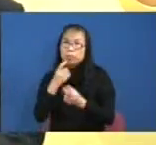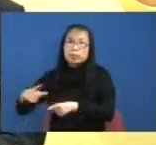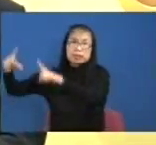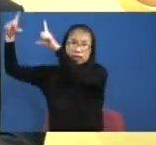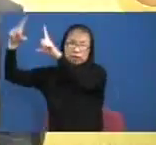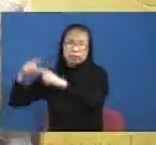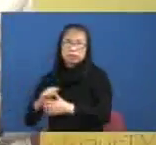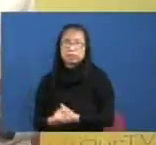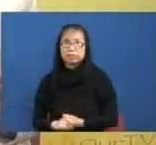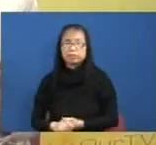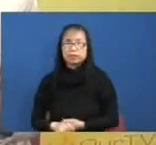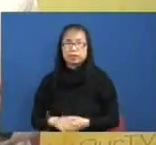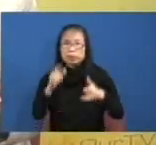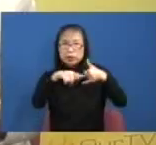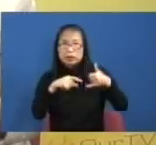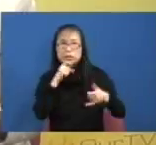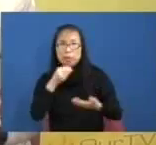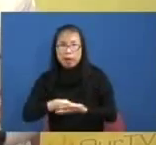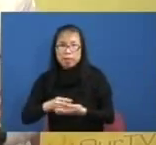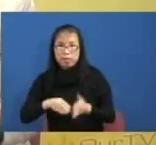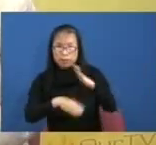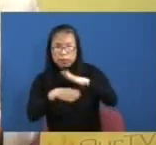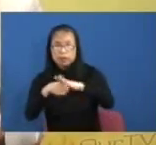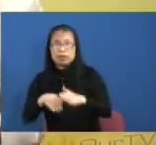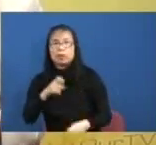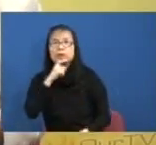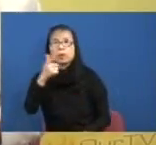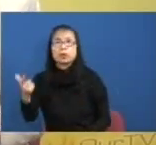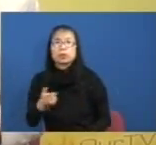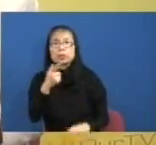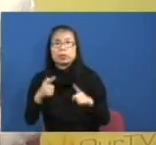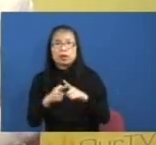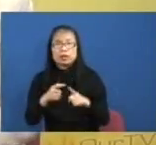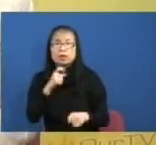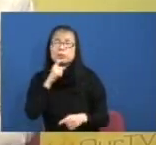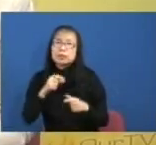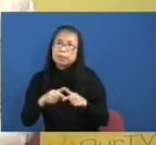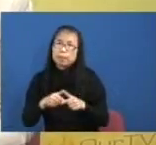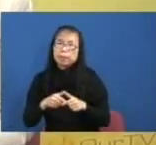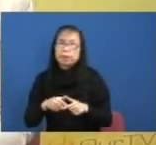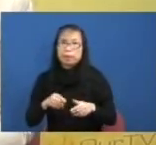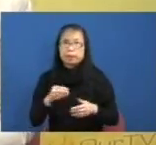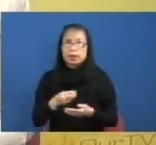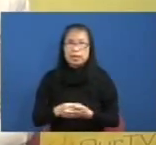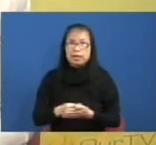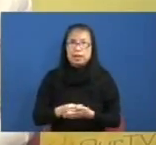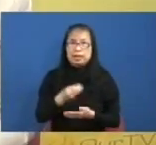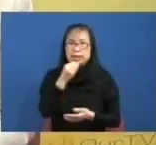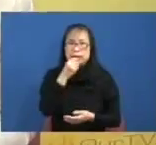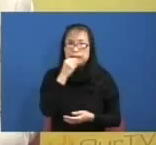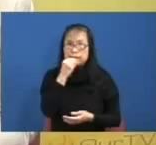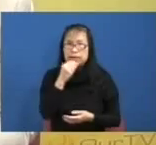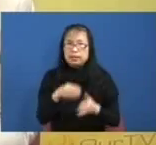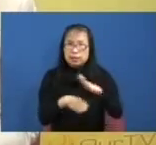嘅，但係。我覺得即係好多咧，好有心去做一啲食肆嘅前輩啦，佢